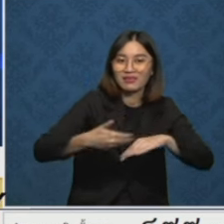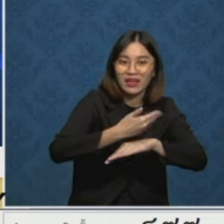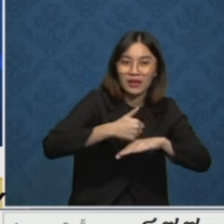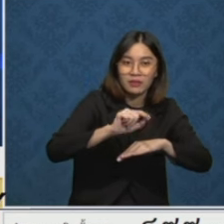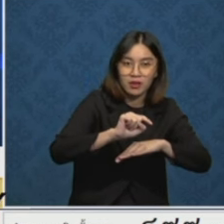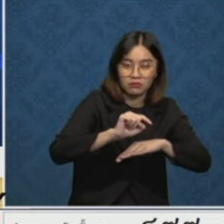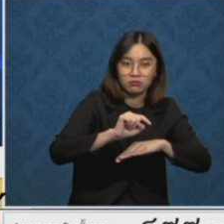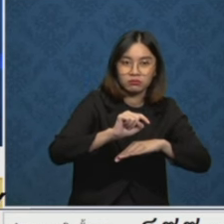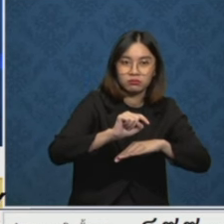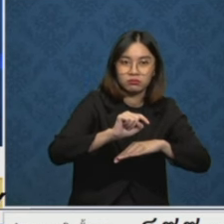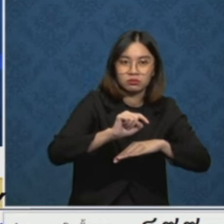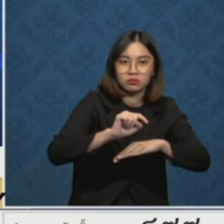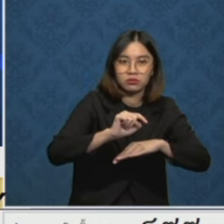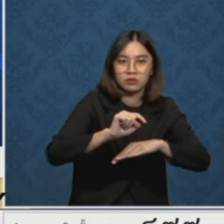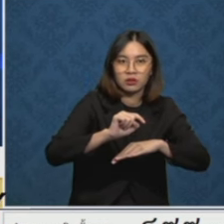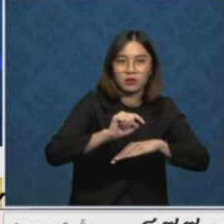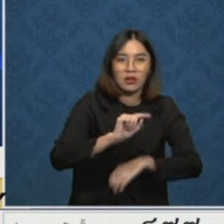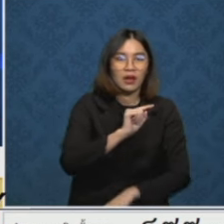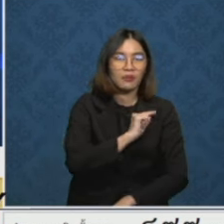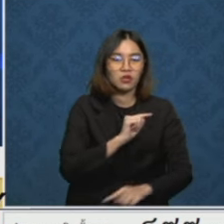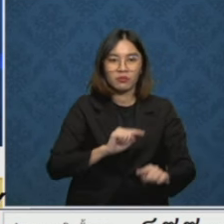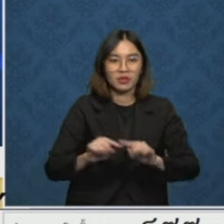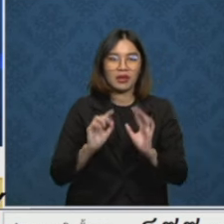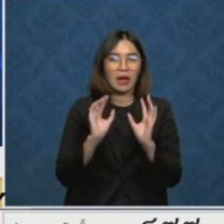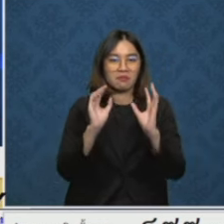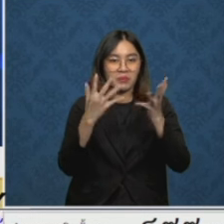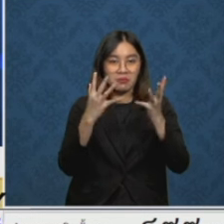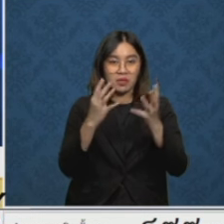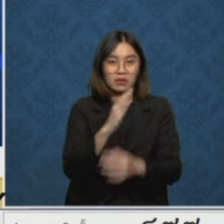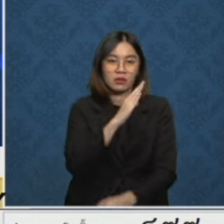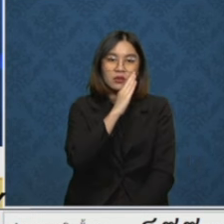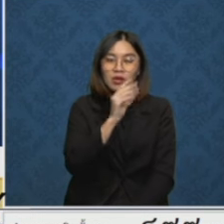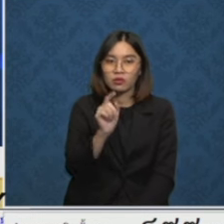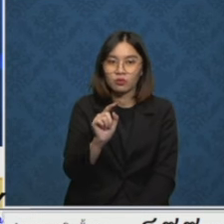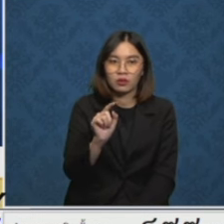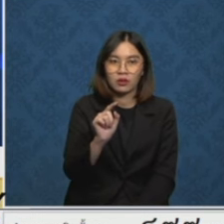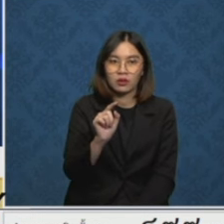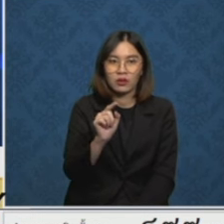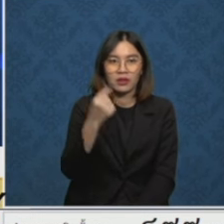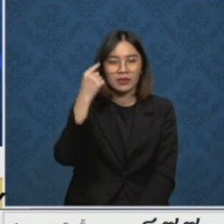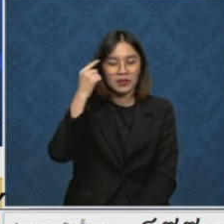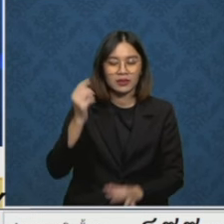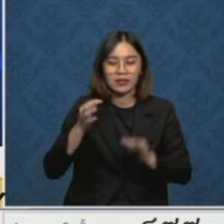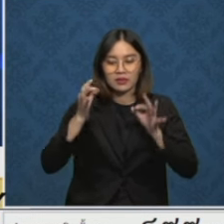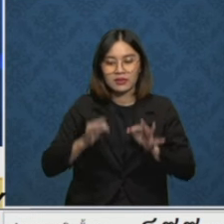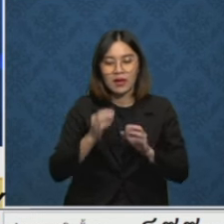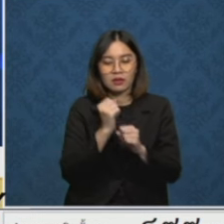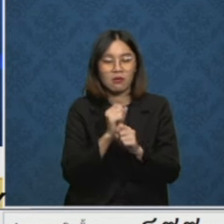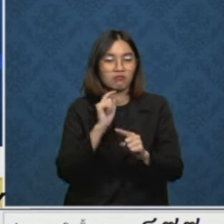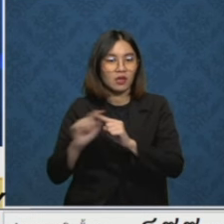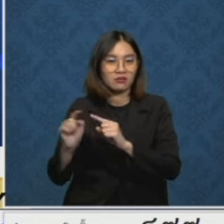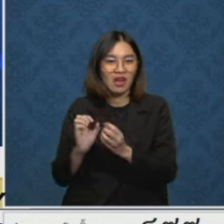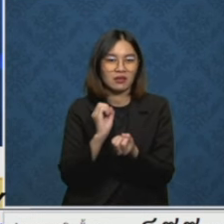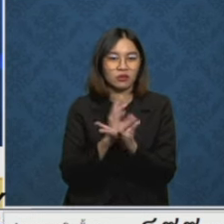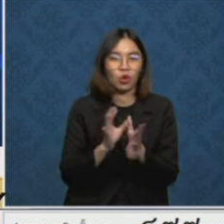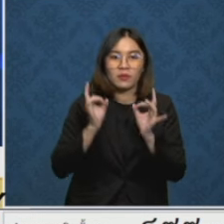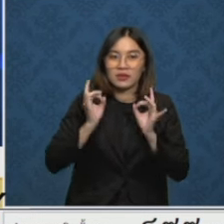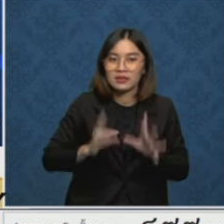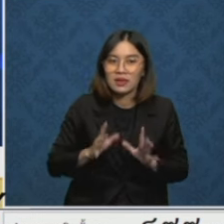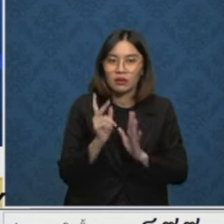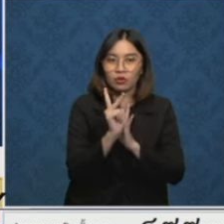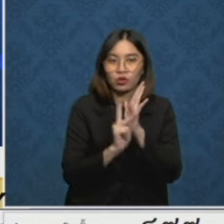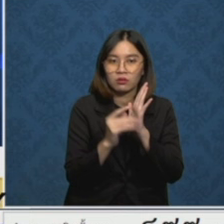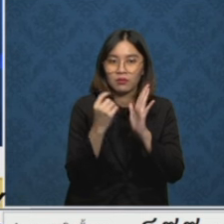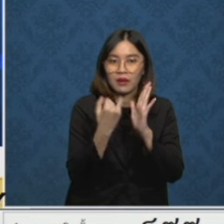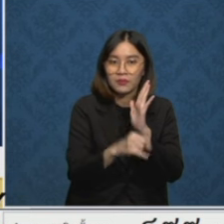องเองเนี่ยยังไม่ต้องมีความรับผิดชอบอะไรเลยในเวลาที่ตัดสินใจที่จะทำอะไรที่มันเสี่ยงต่อการผิดกฎหม